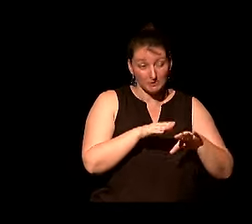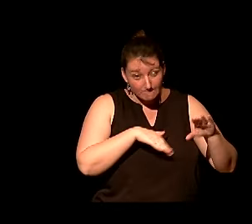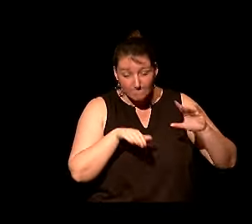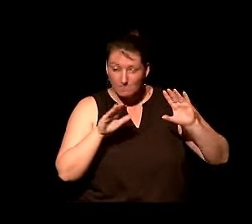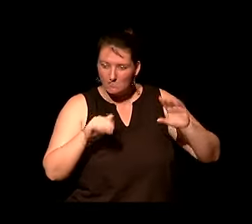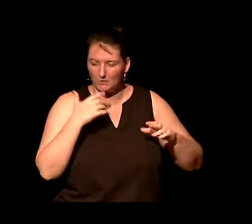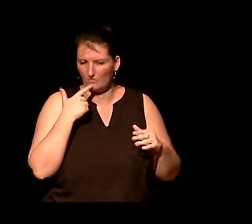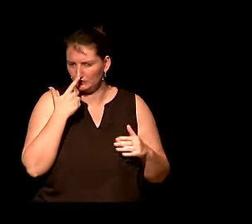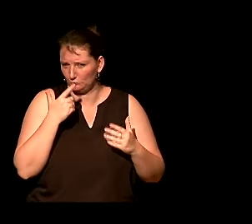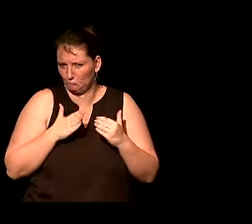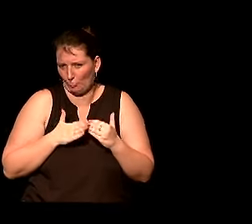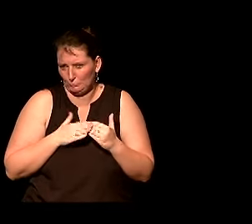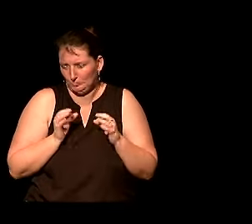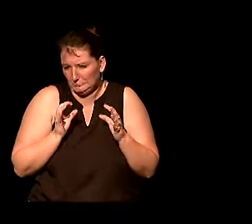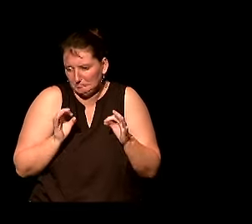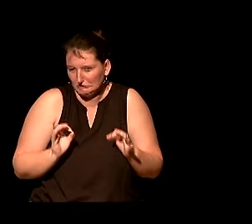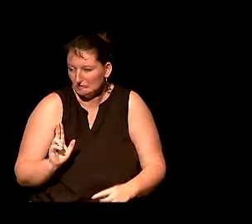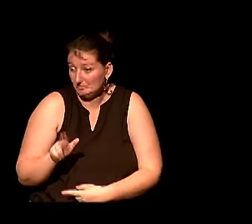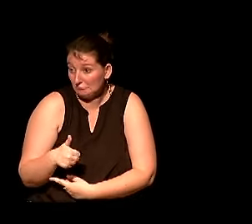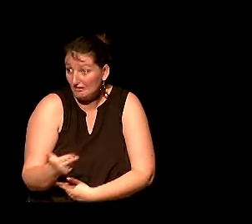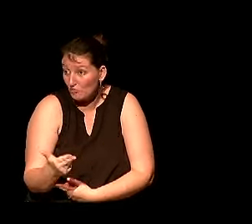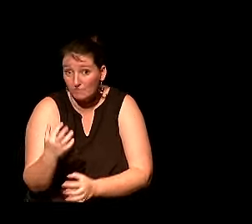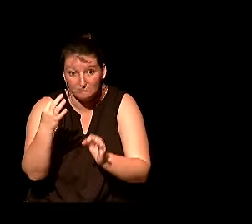même temps des couleurs les plus naturelles,